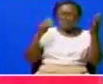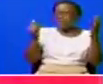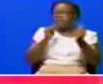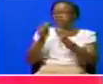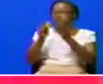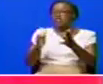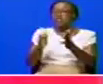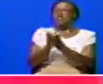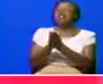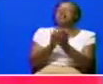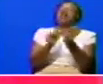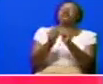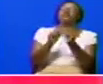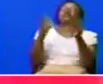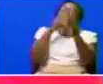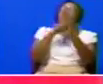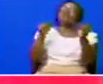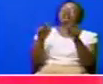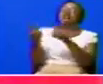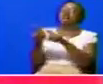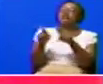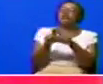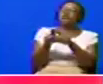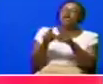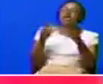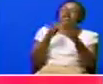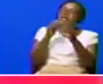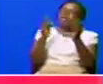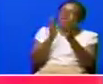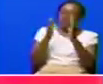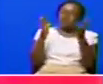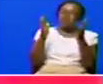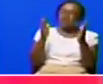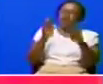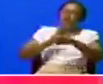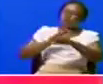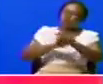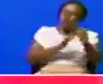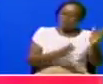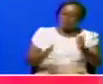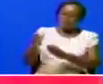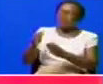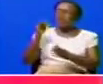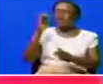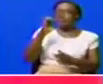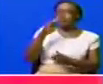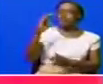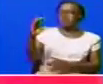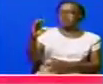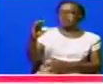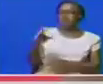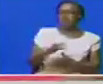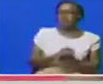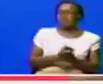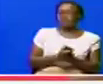kwenye kinyang'anyiro hicho cha urais, huko pia akipongeza maandalizi bora ya kura kutoka kwa tume ya uchaguzi IEBC.